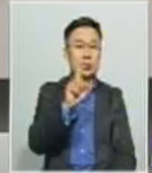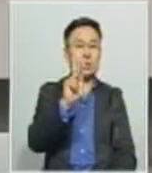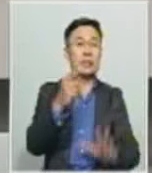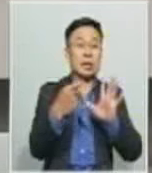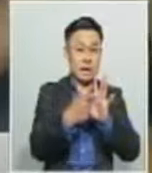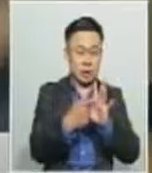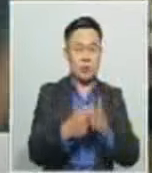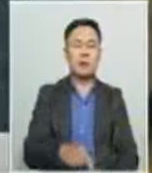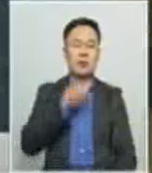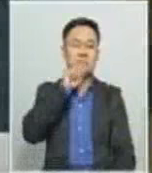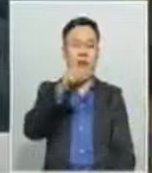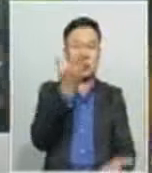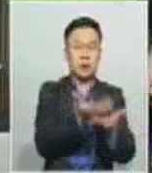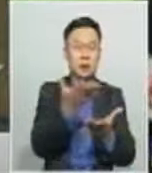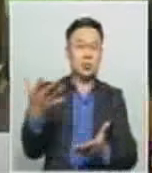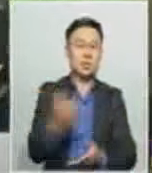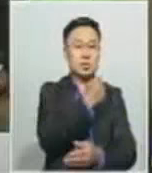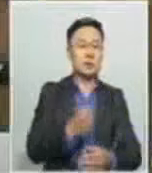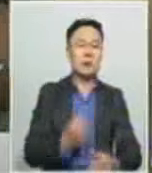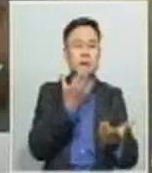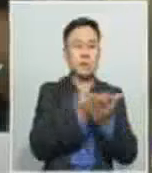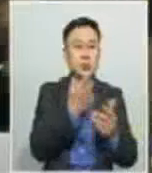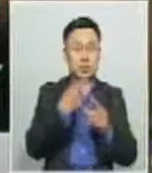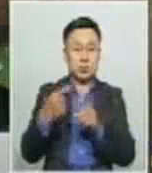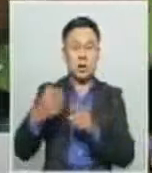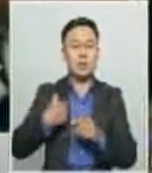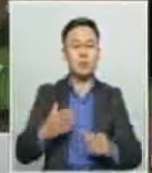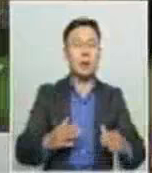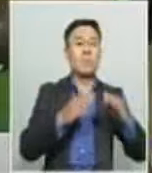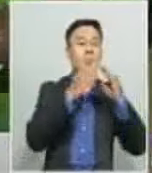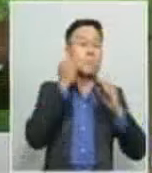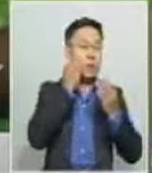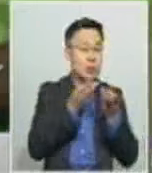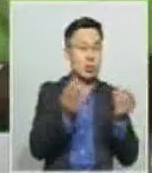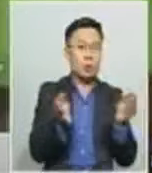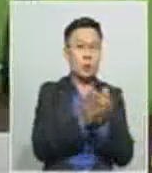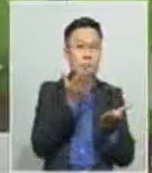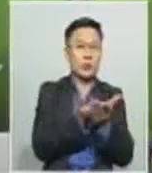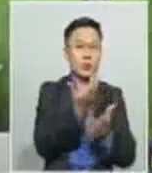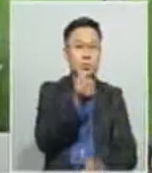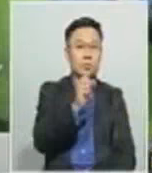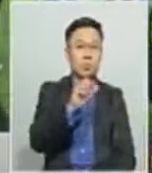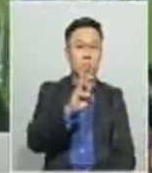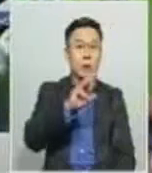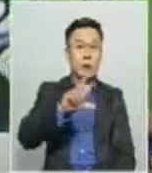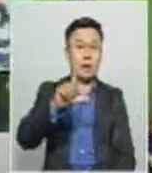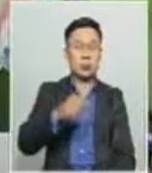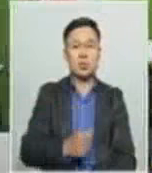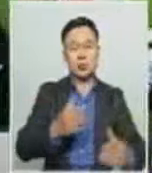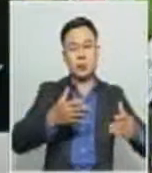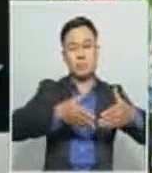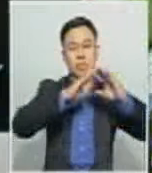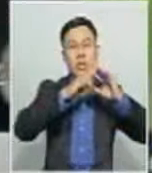ทางการเมืองนะครับมีมติให้ยึดทรัพย์นะครับบ้านที่ดินมูลค่า16ล้านบาทนะฮ ะ ที่สร้างแล้